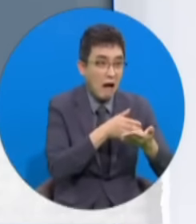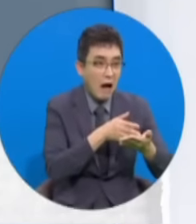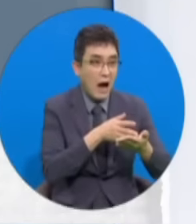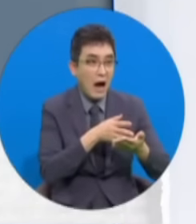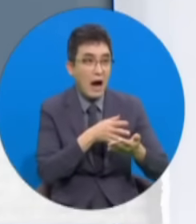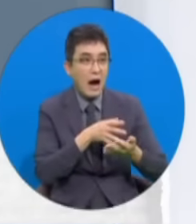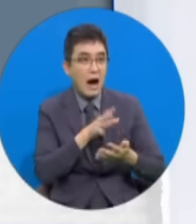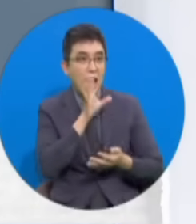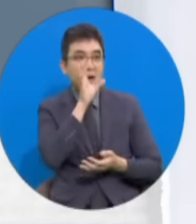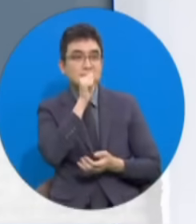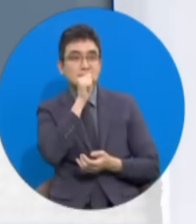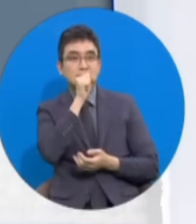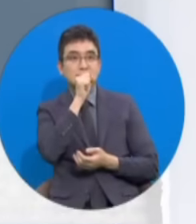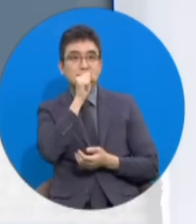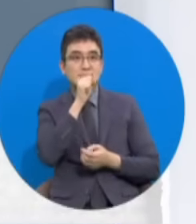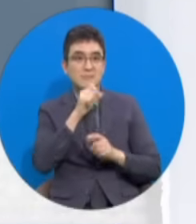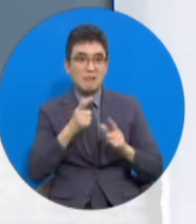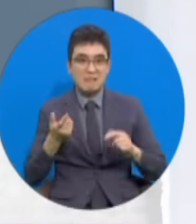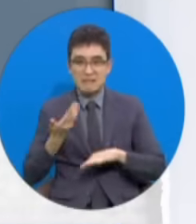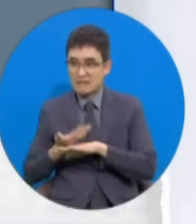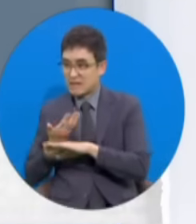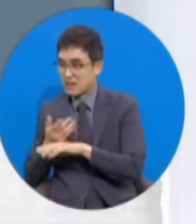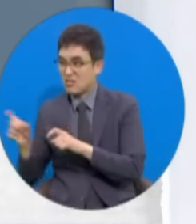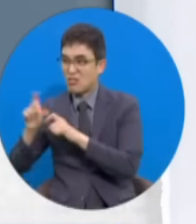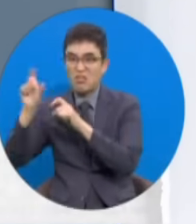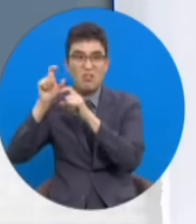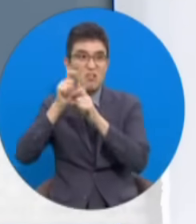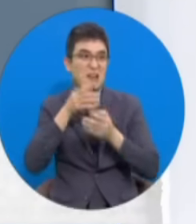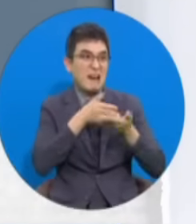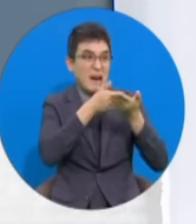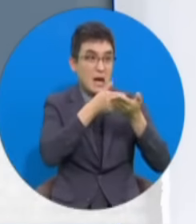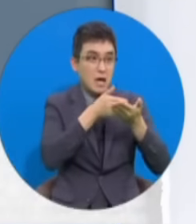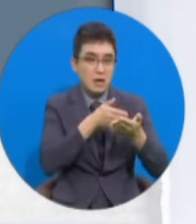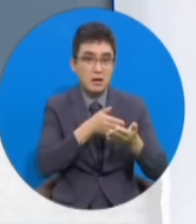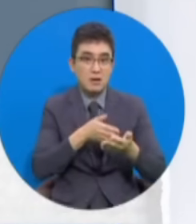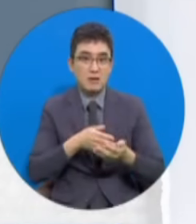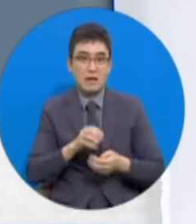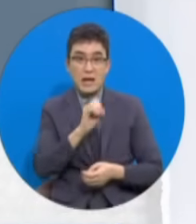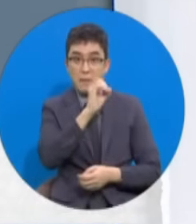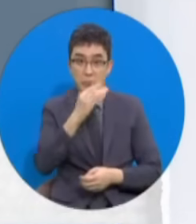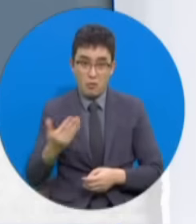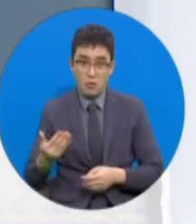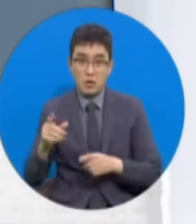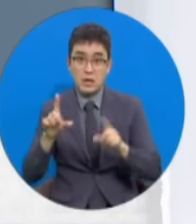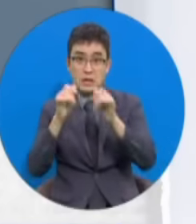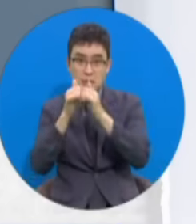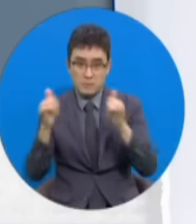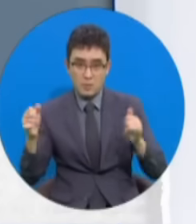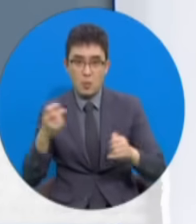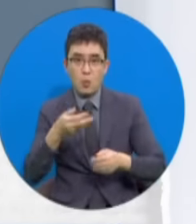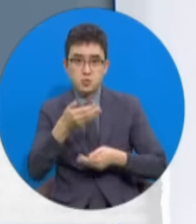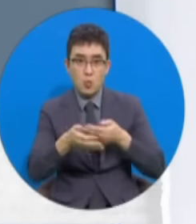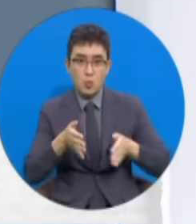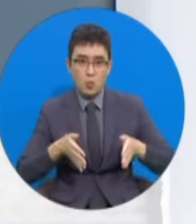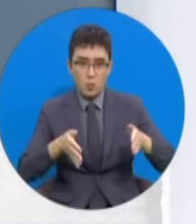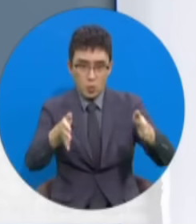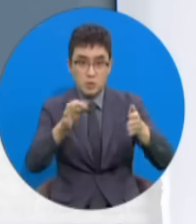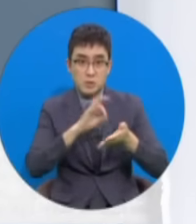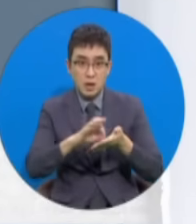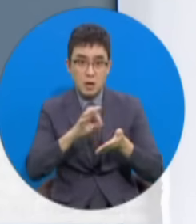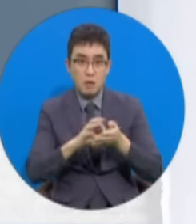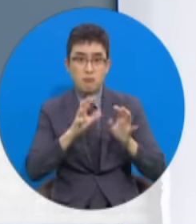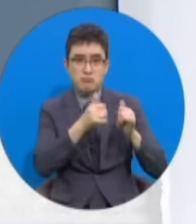윤석열 정부의 엎어씌우는 의혹 제기가 되는데 이런 식의 정치 공세로는 양평 국민 그리고 이 고속도로를 이용하려고 하는